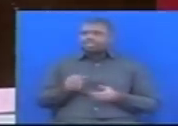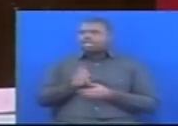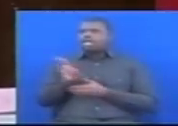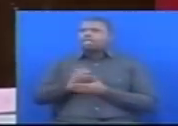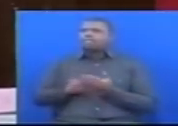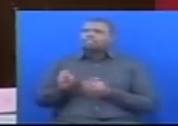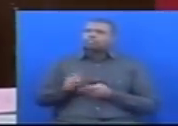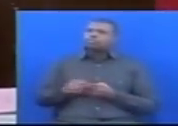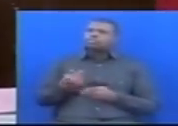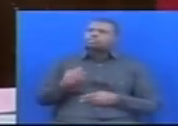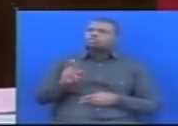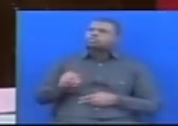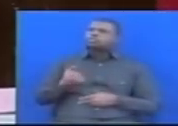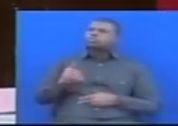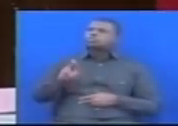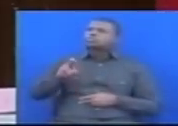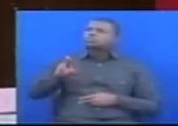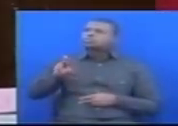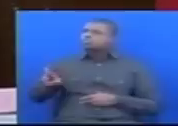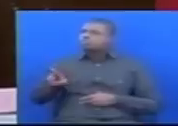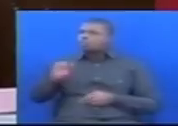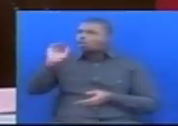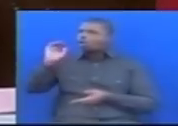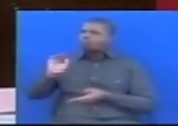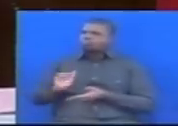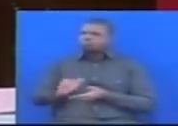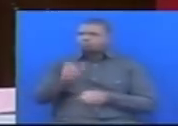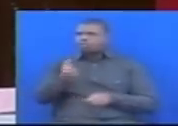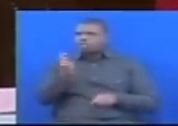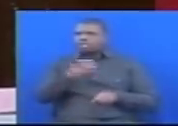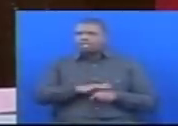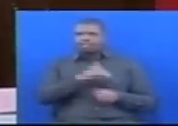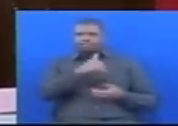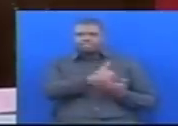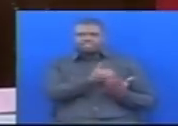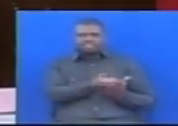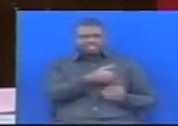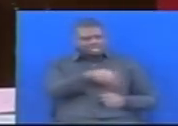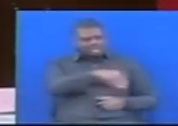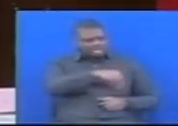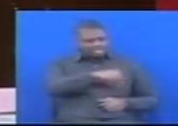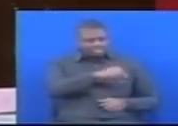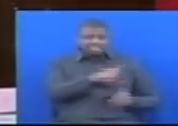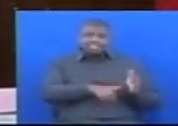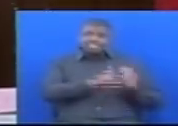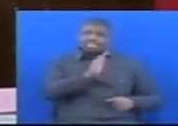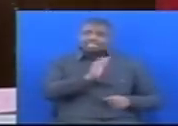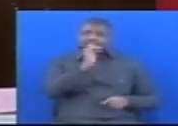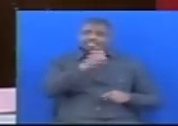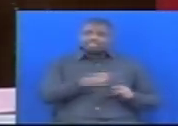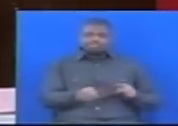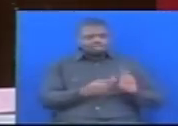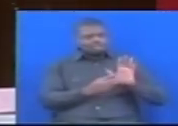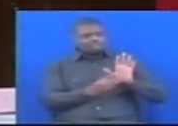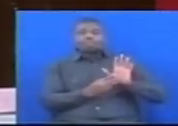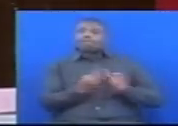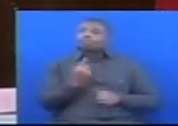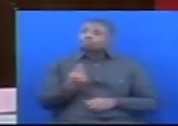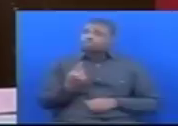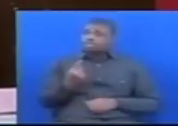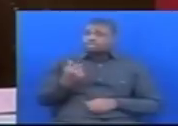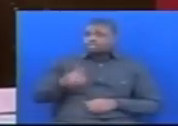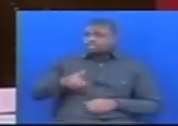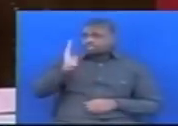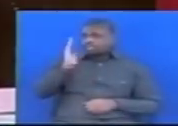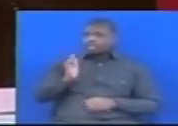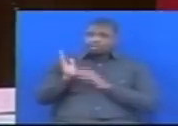halmashauri ya wilaya ya Tunduru ina upungufu wa wataalamu wa sekta ya ardhi kwa zaidi ya 81%, na kwa kuwa